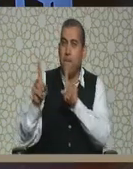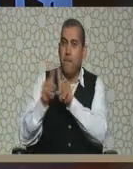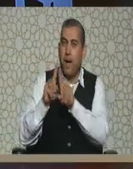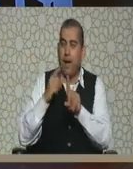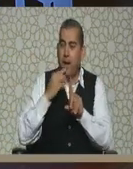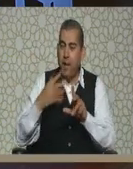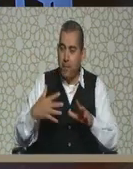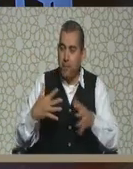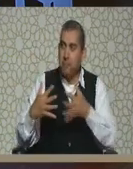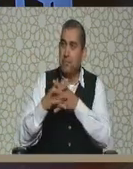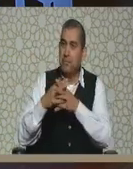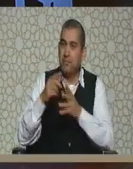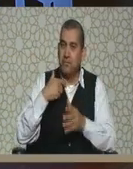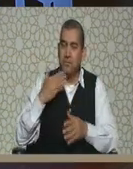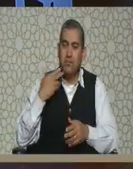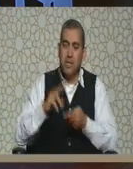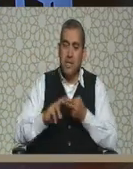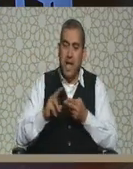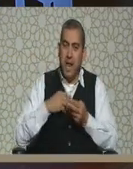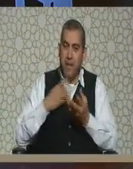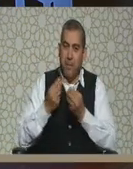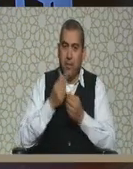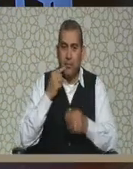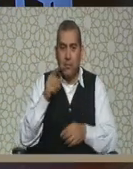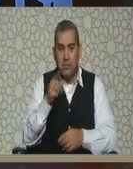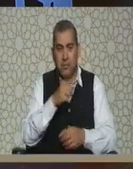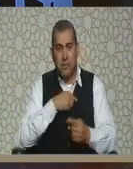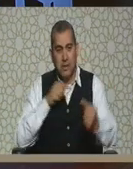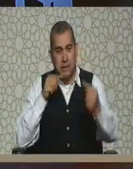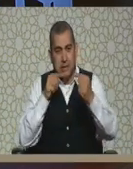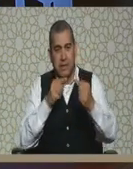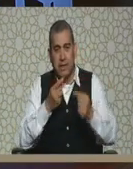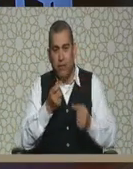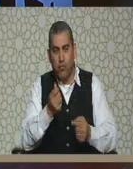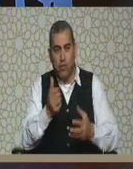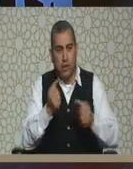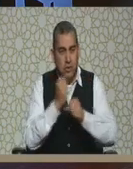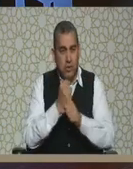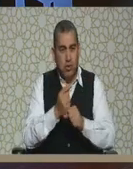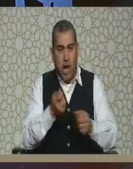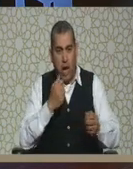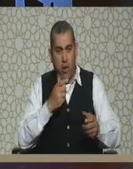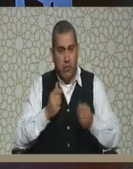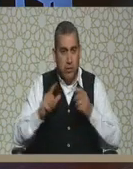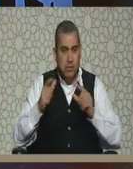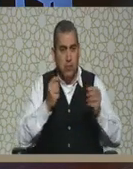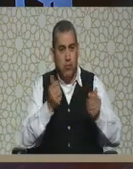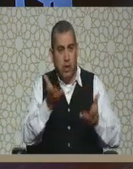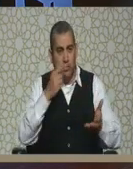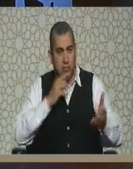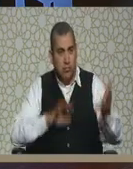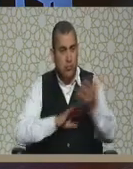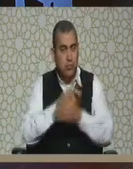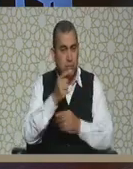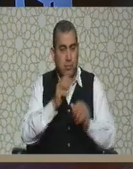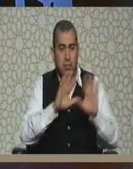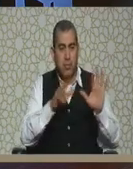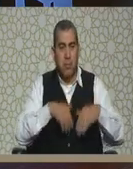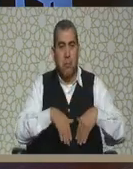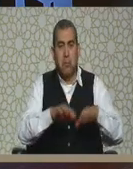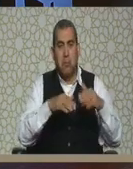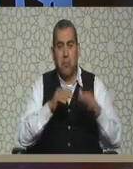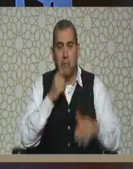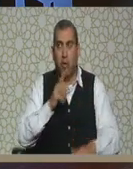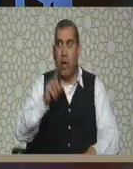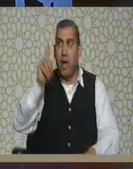الله فعنده سلام فلا هو بيصارح حد على لقمه عيش لان هو عارف ان فضل الله يغمره ولا هو